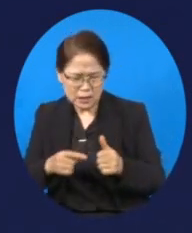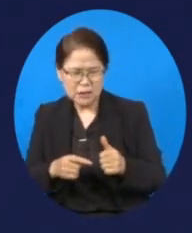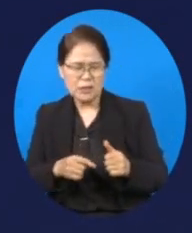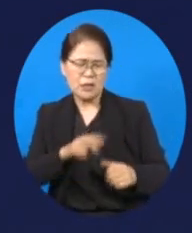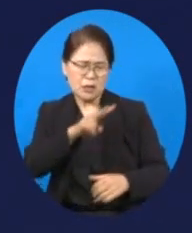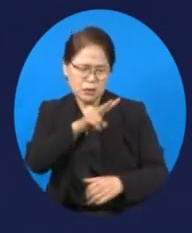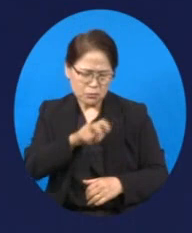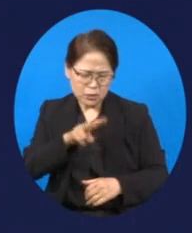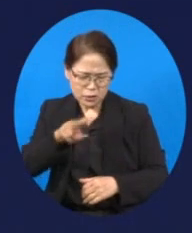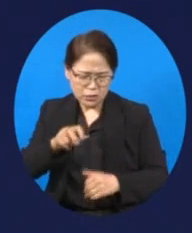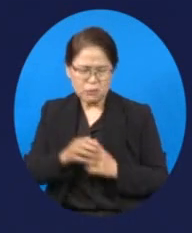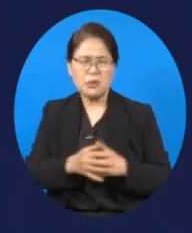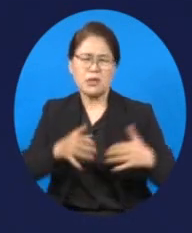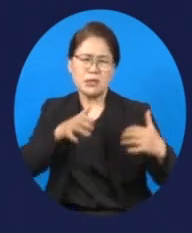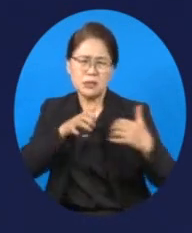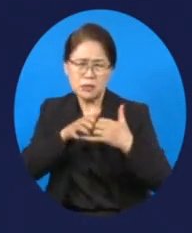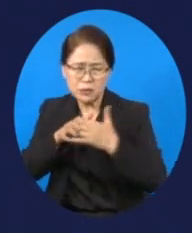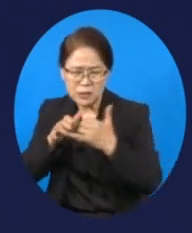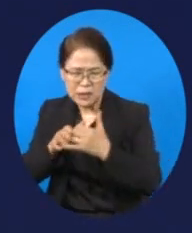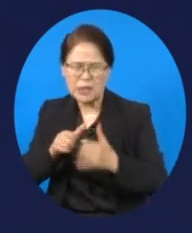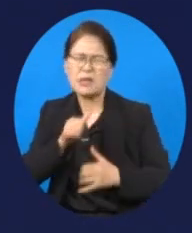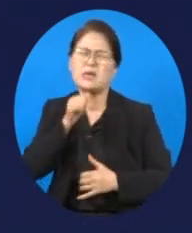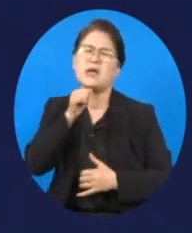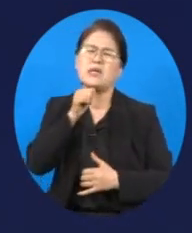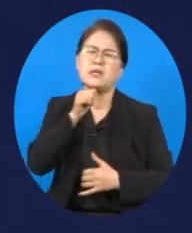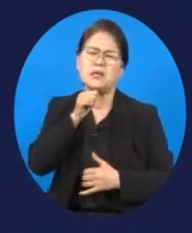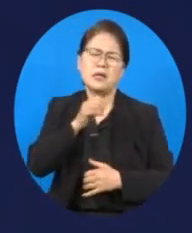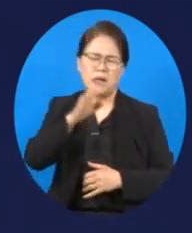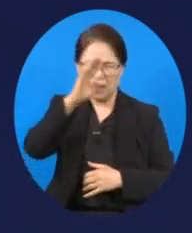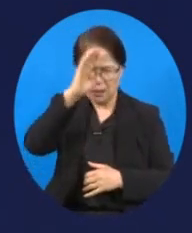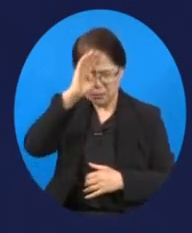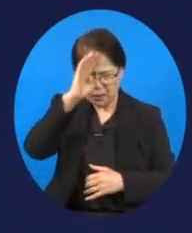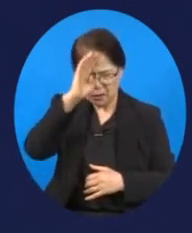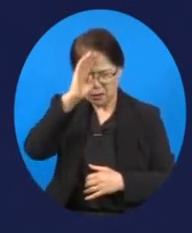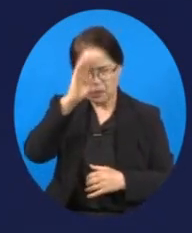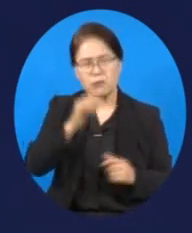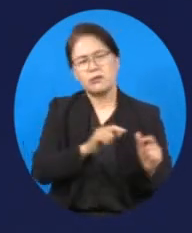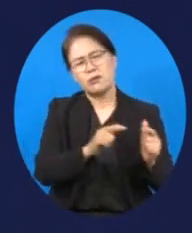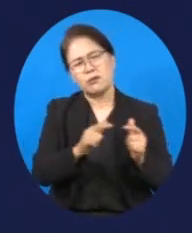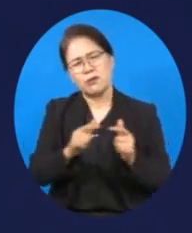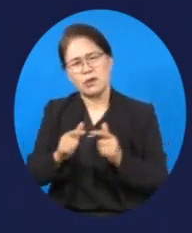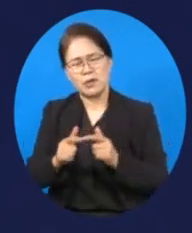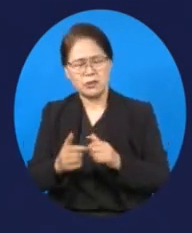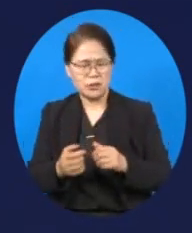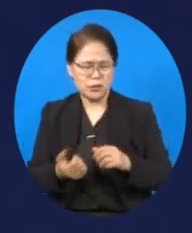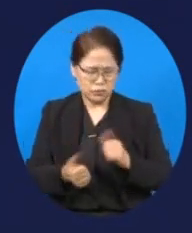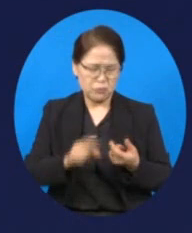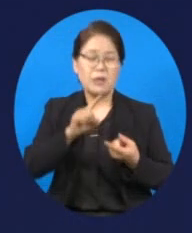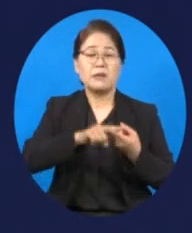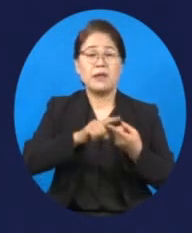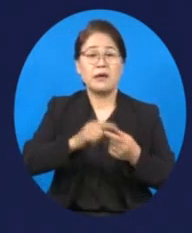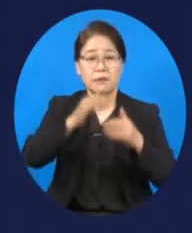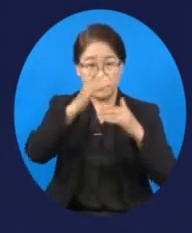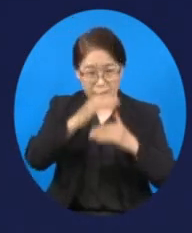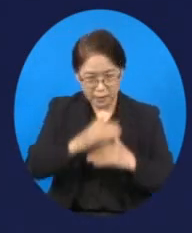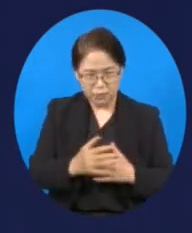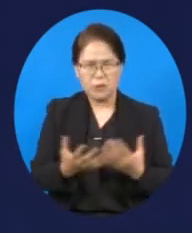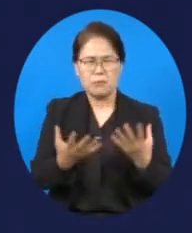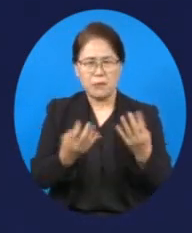미움과 전쟁과 가난과 질병과 죽음에 관한 내용들입니다